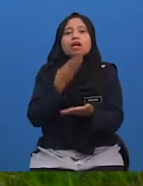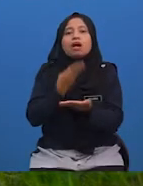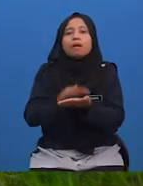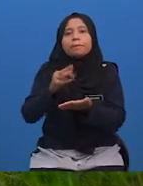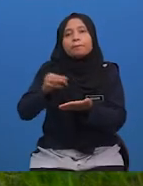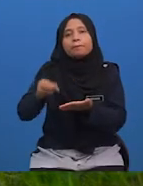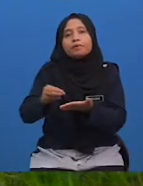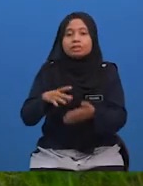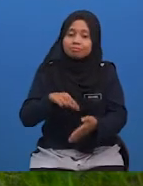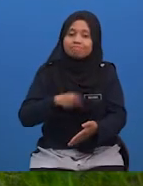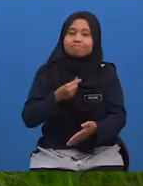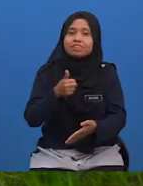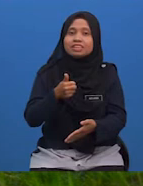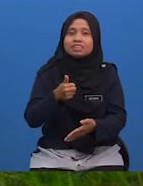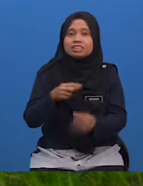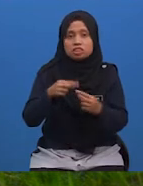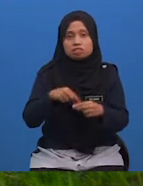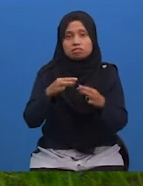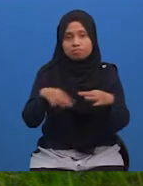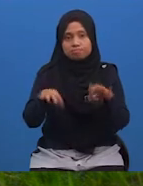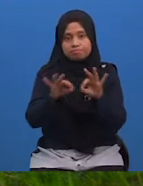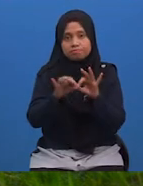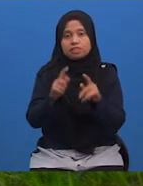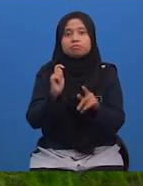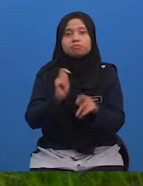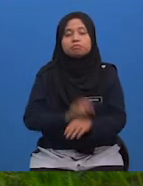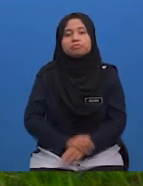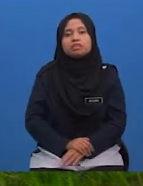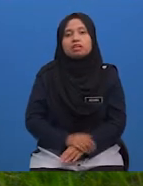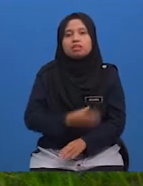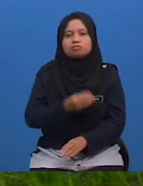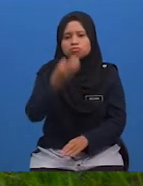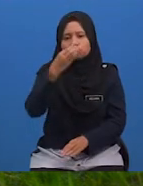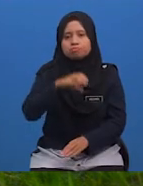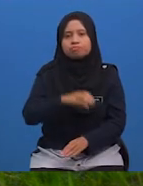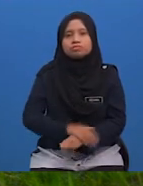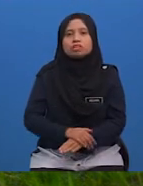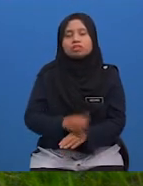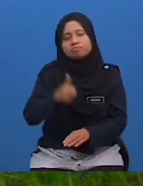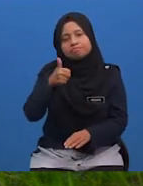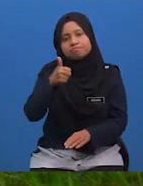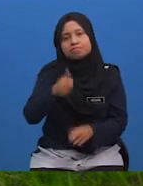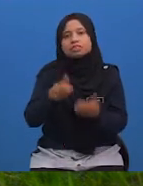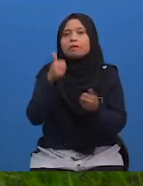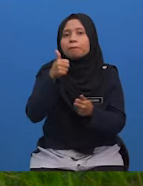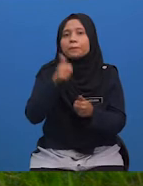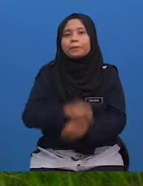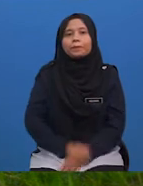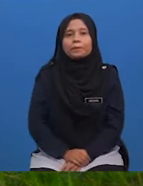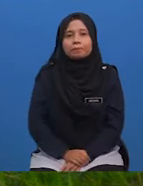murid-murid, seronok tak menyaksikan cerita masyarakat ramah-ramah dan gajah tadi? Seronok?